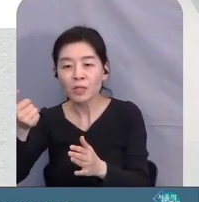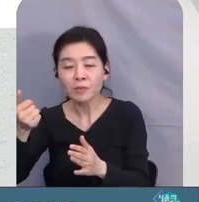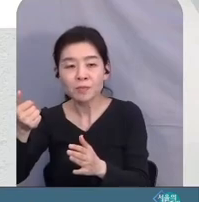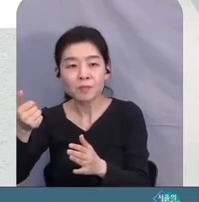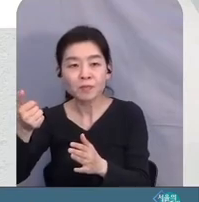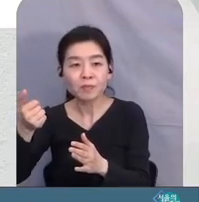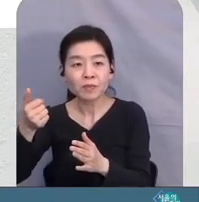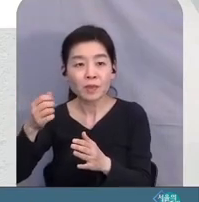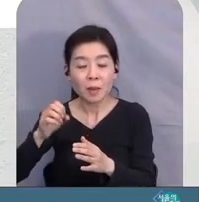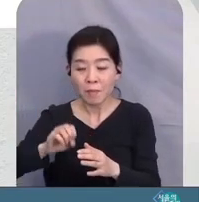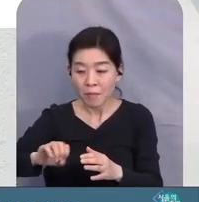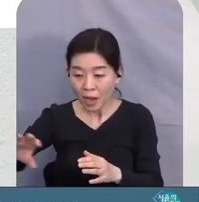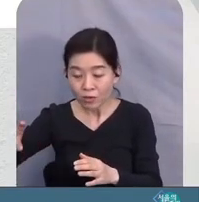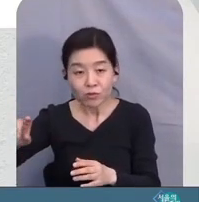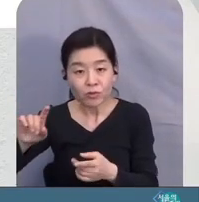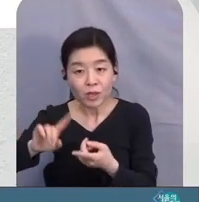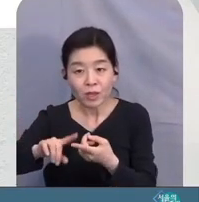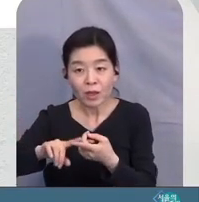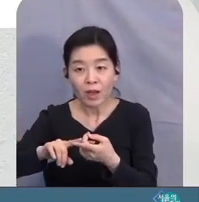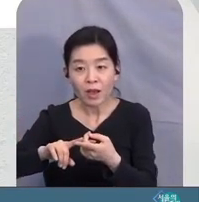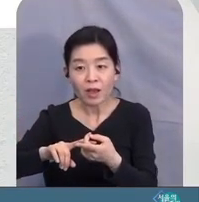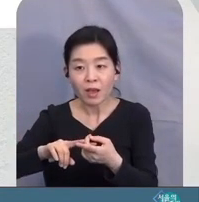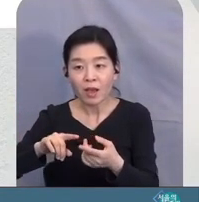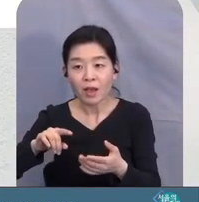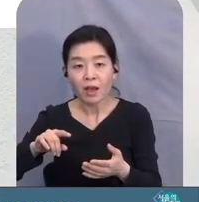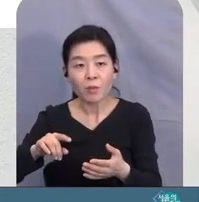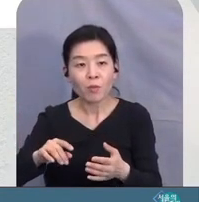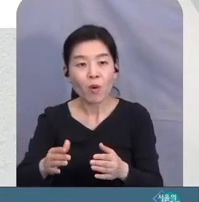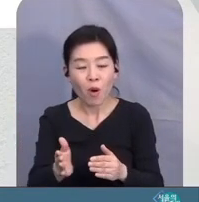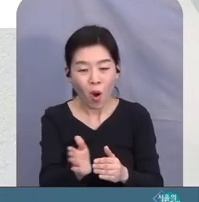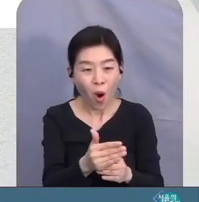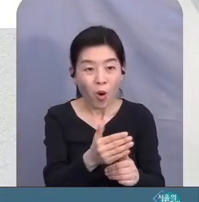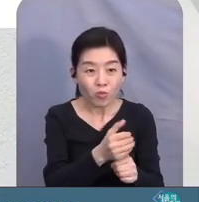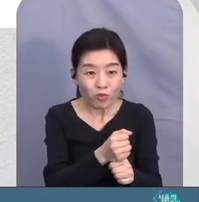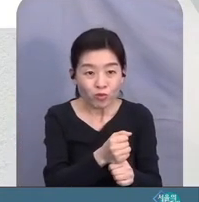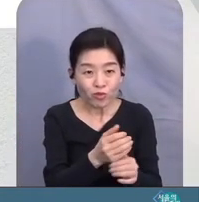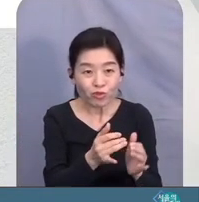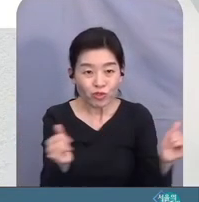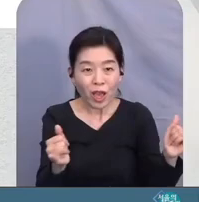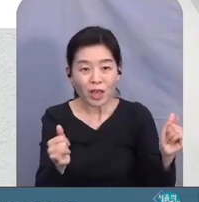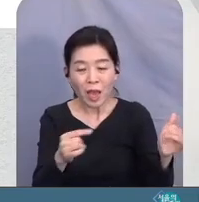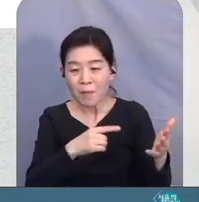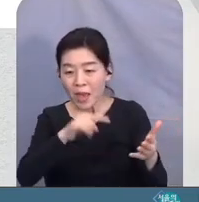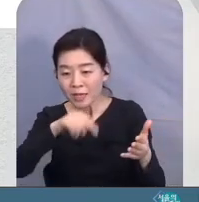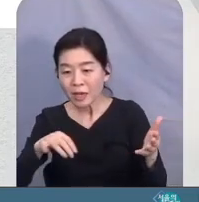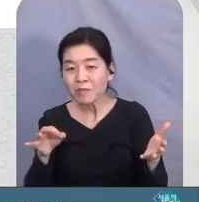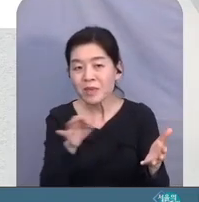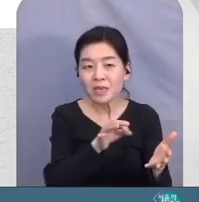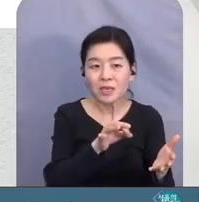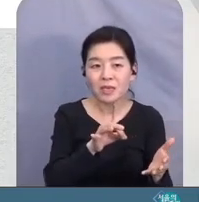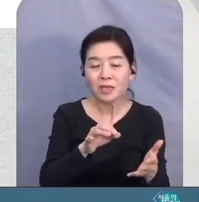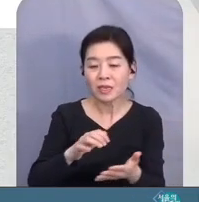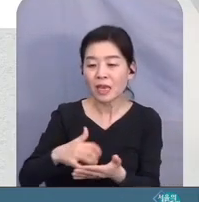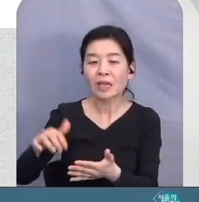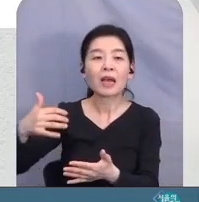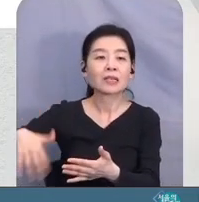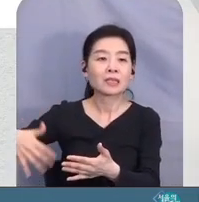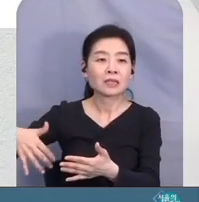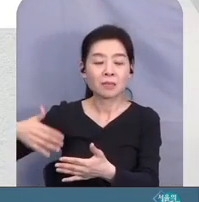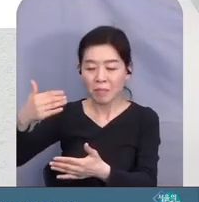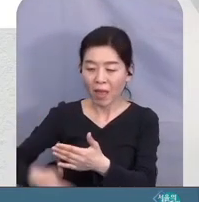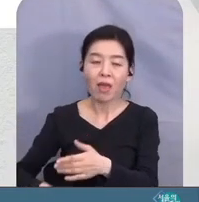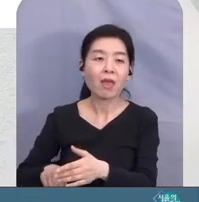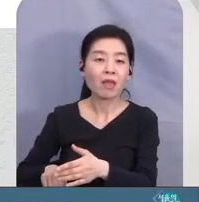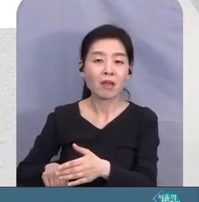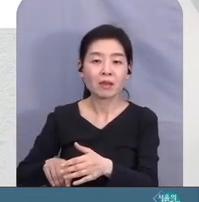여기에는 배상 비용이 빠져 있어요. 어부들한테 배상을 해야 될 거 아니에요? 그 다음에 이해 활동 위탁비